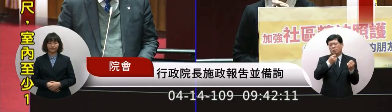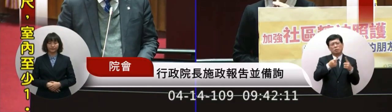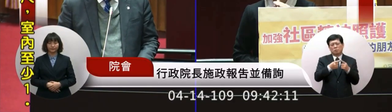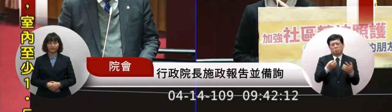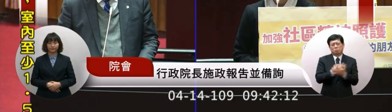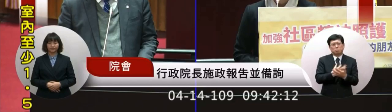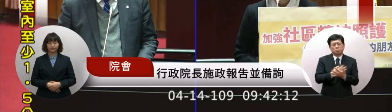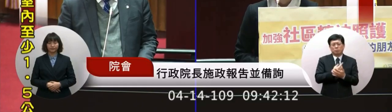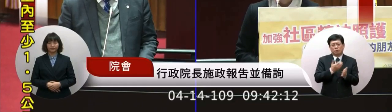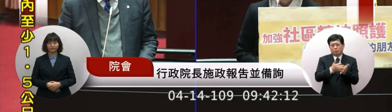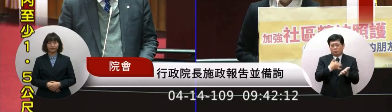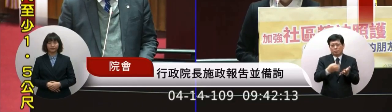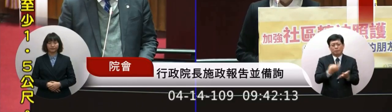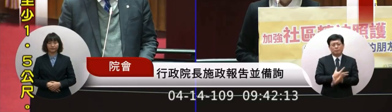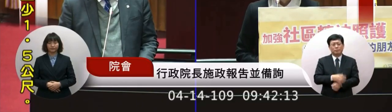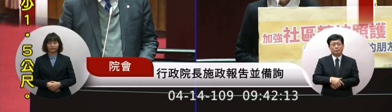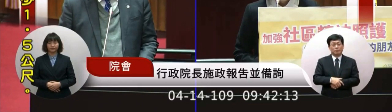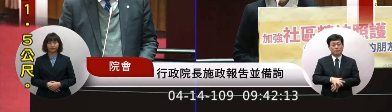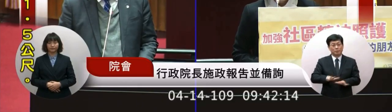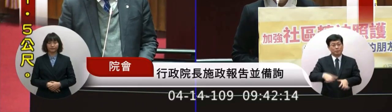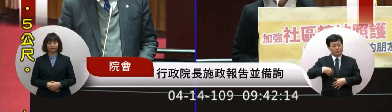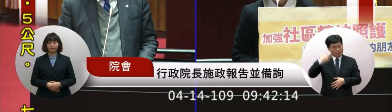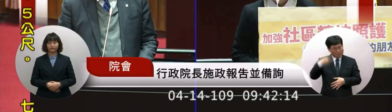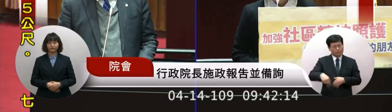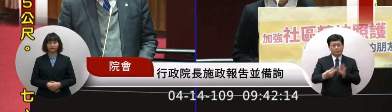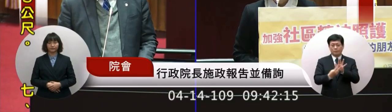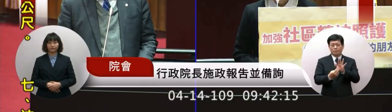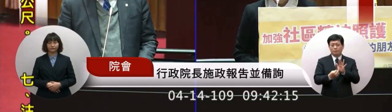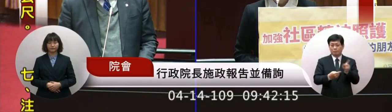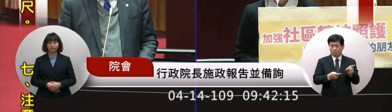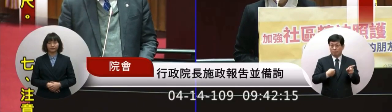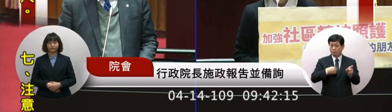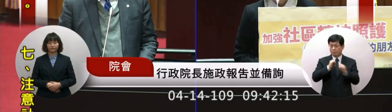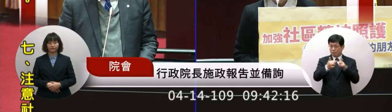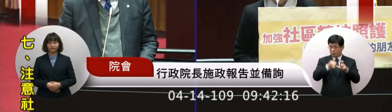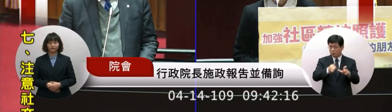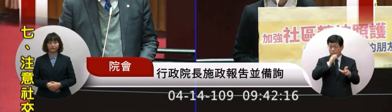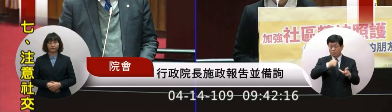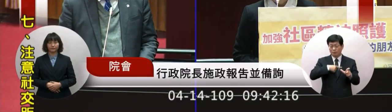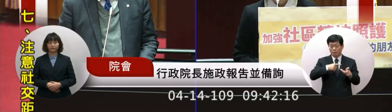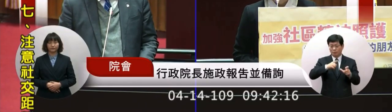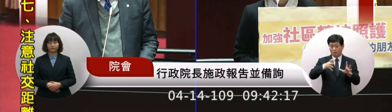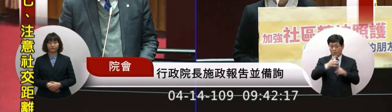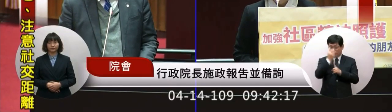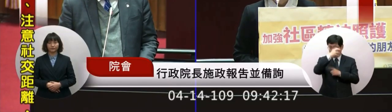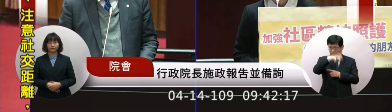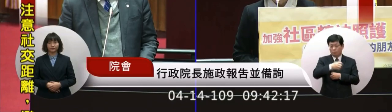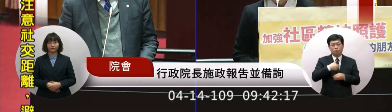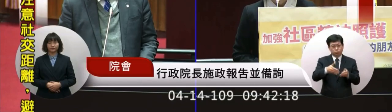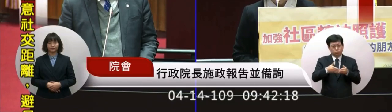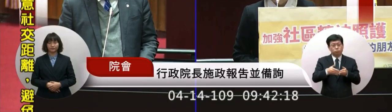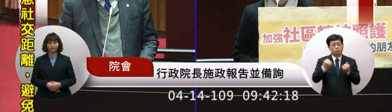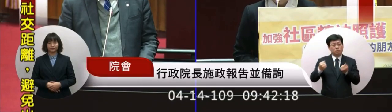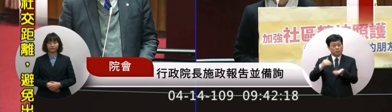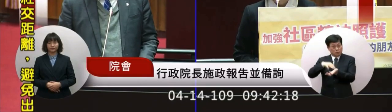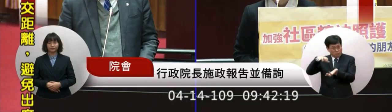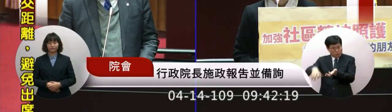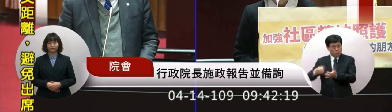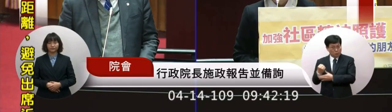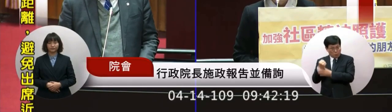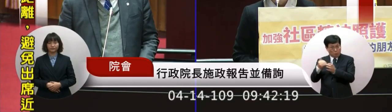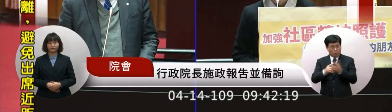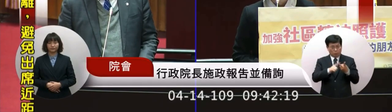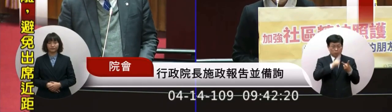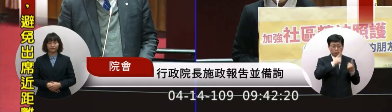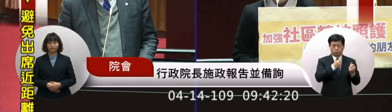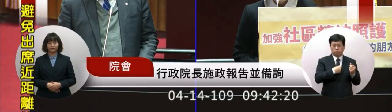人力经费的不足等等。所以我们这边再次强调说，我们觉得这个社区型的精神照顾是非常重要的，就是除了在医疗端给予支援之外，应